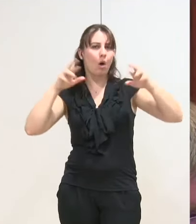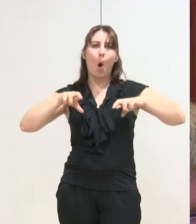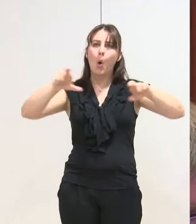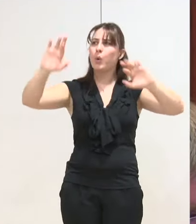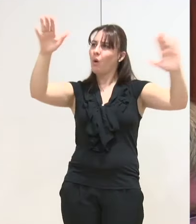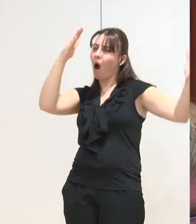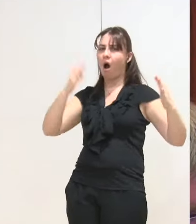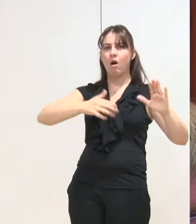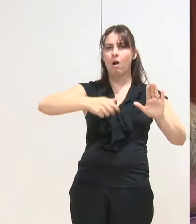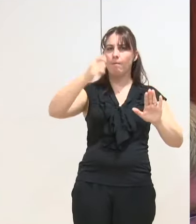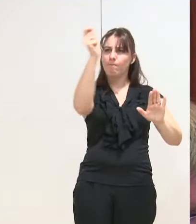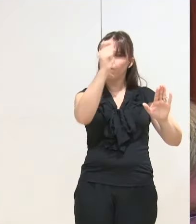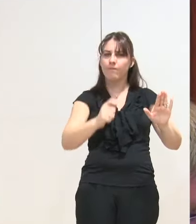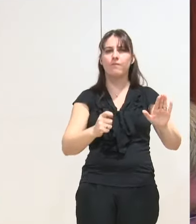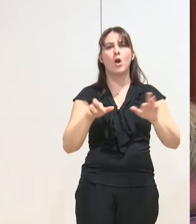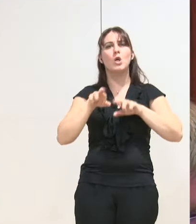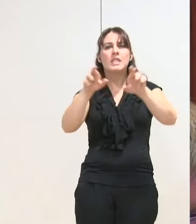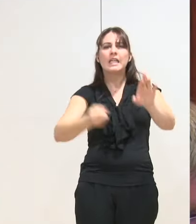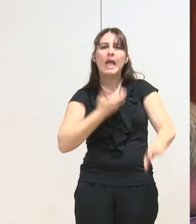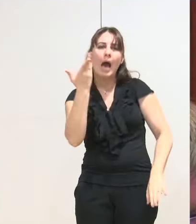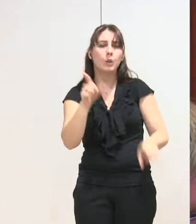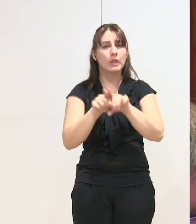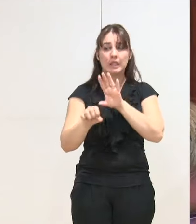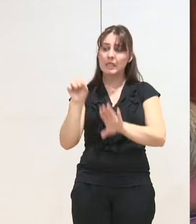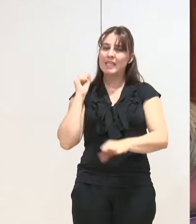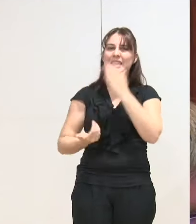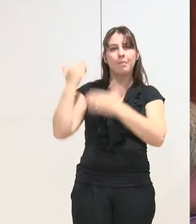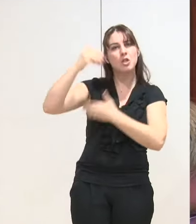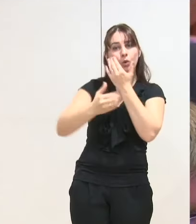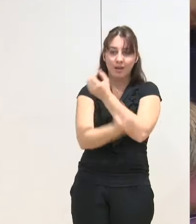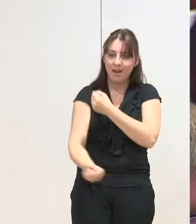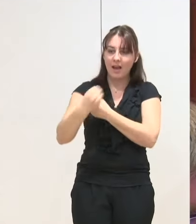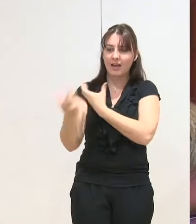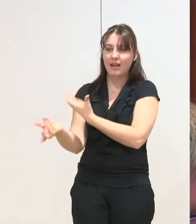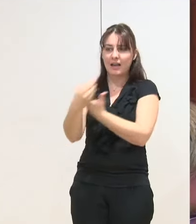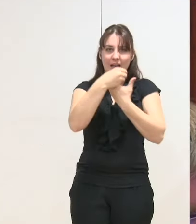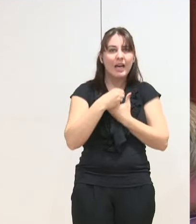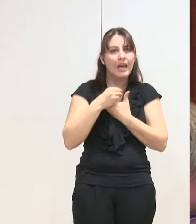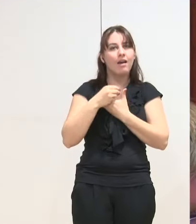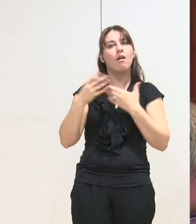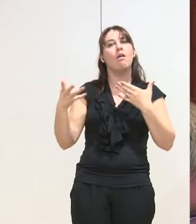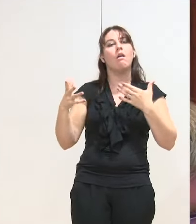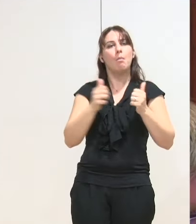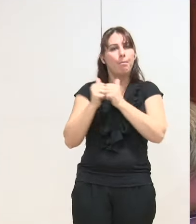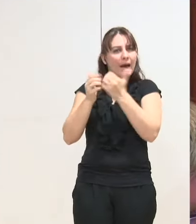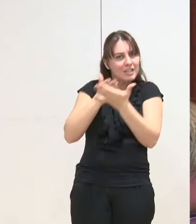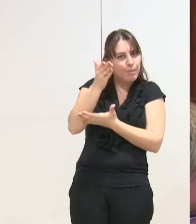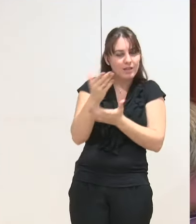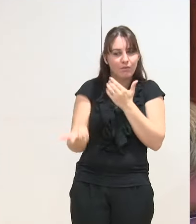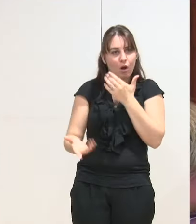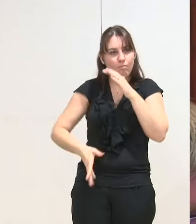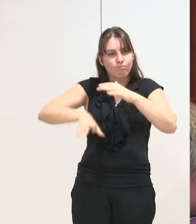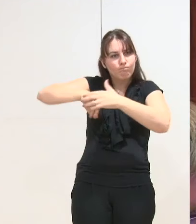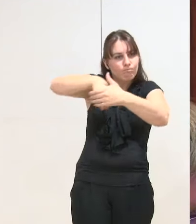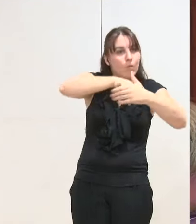streetart de savoir que samedi certains d'entre eux ont pu participer à l'élaboration de budget participatif mais qui considèr à